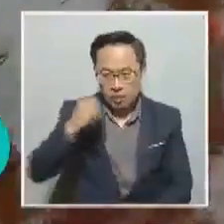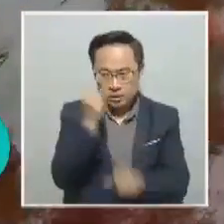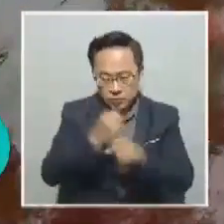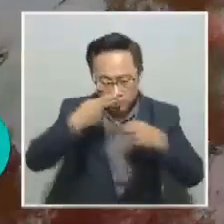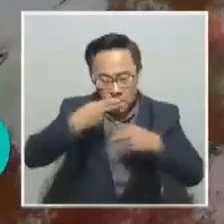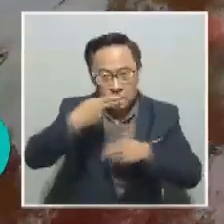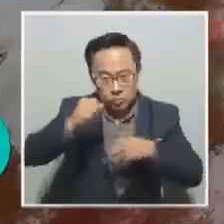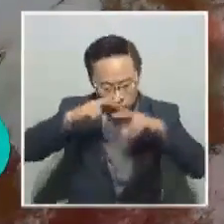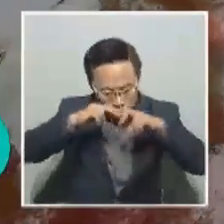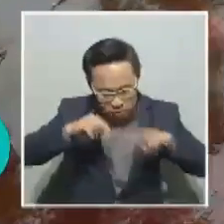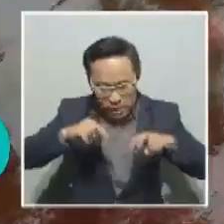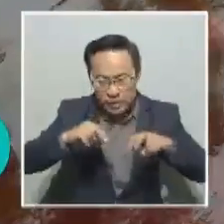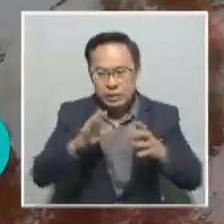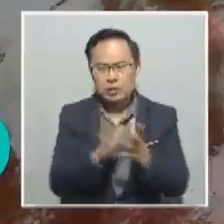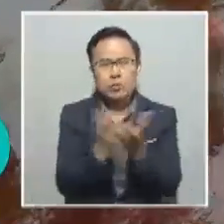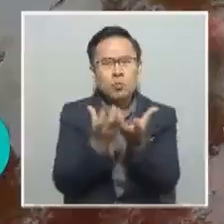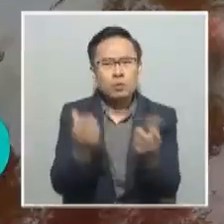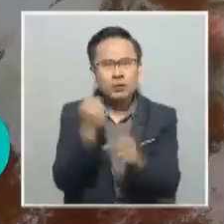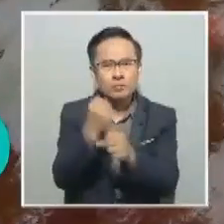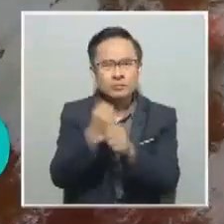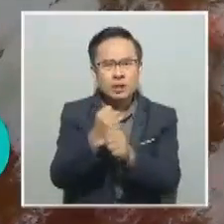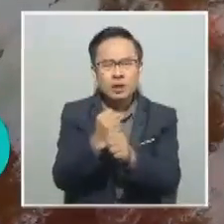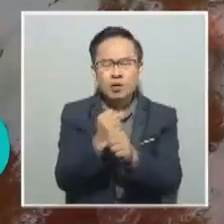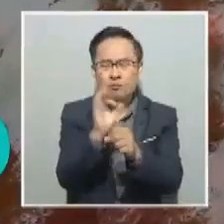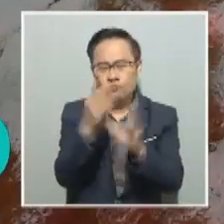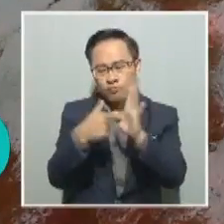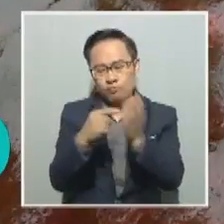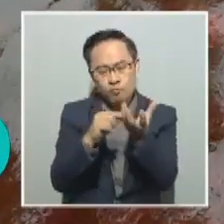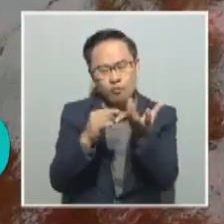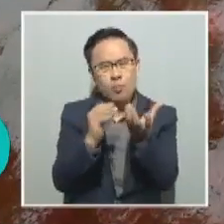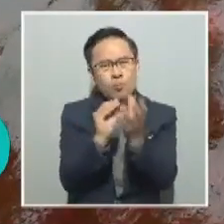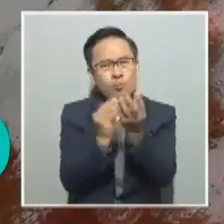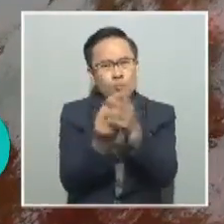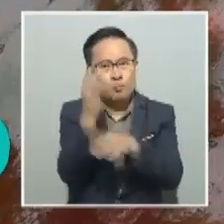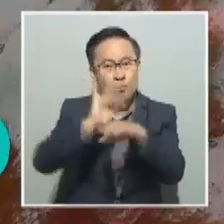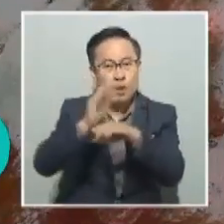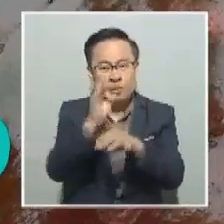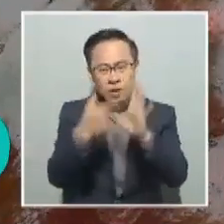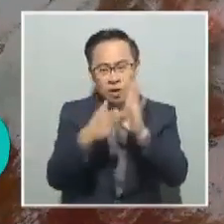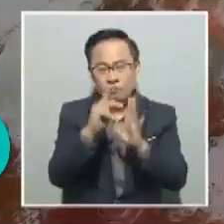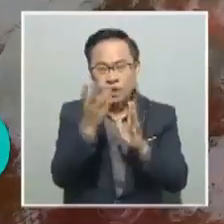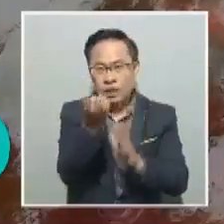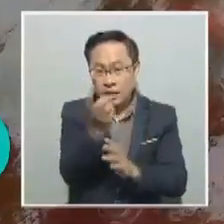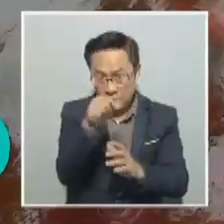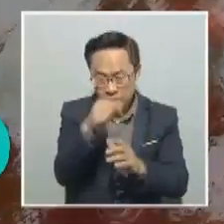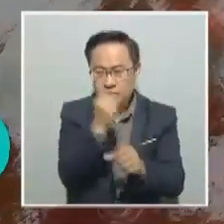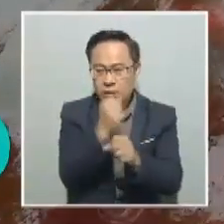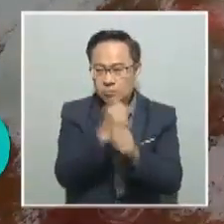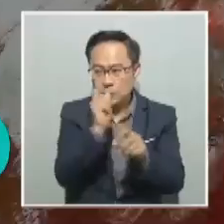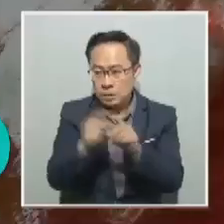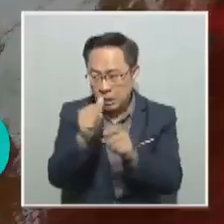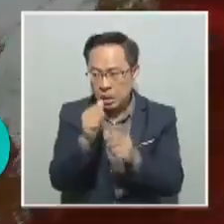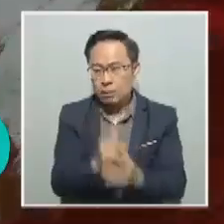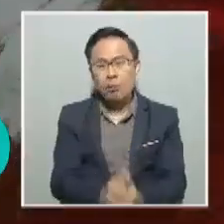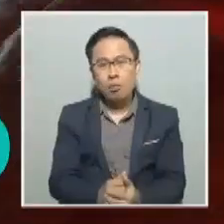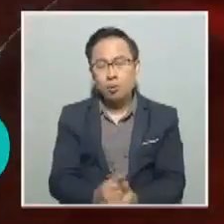ทำหลักสูตรวิจัยนะครับแล้วก็แปรรูปผลิตภัณฑ์ฟักข้าวมาเป็นสบู่เป็นโลชั่น โอ้เขาแปรเยอะมาก ตอนนี้มีซอสฟักข้าวไว้ทำเย็นตาโ